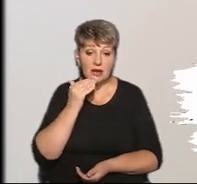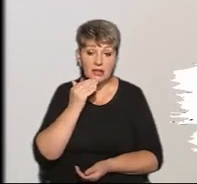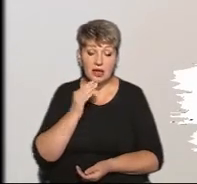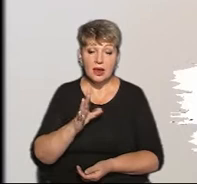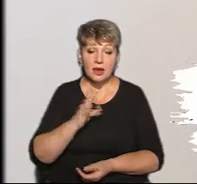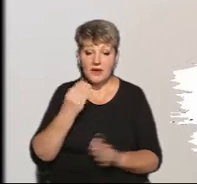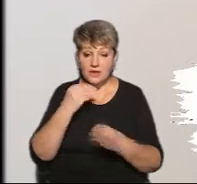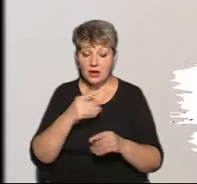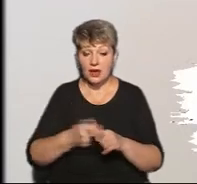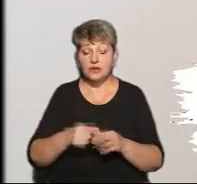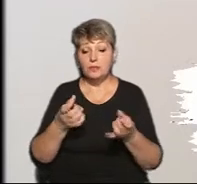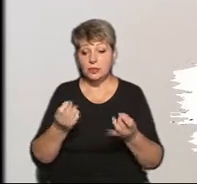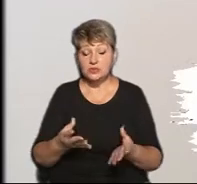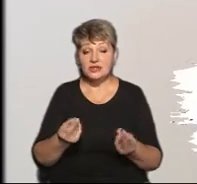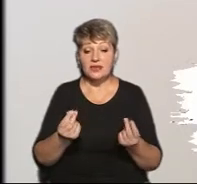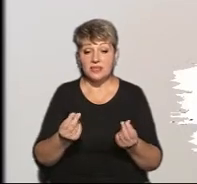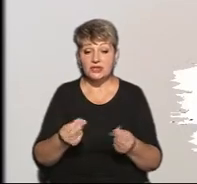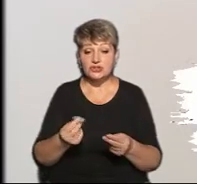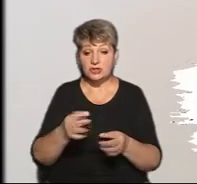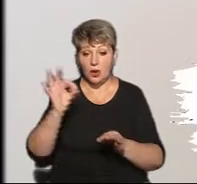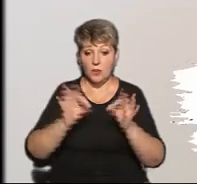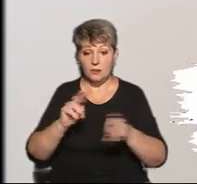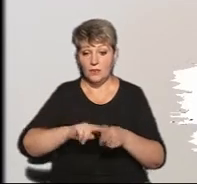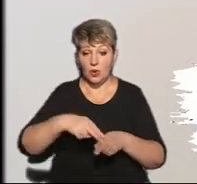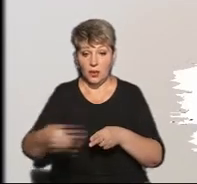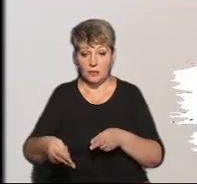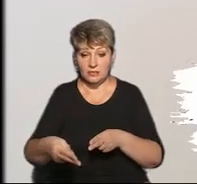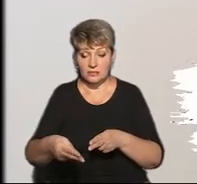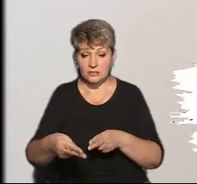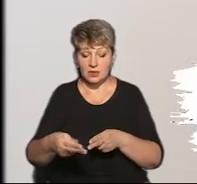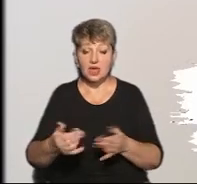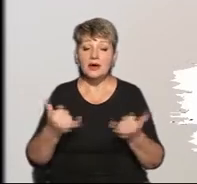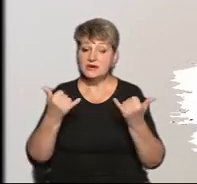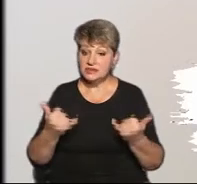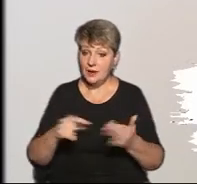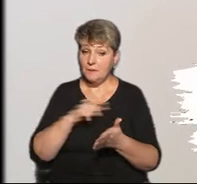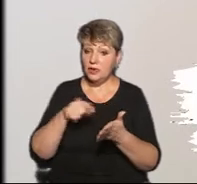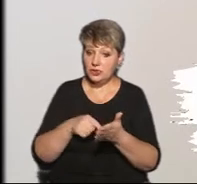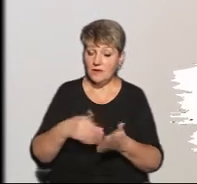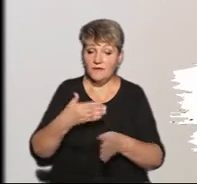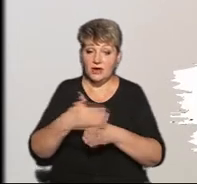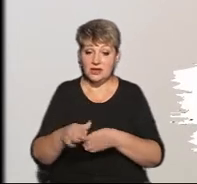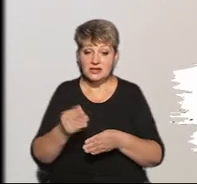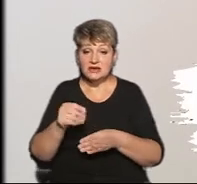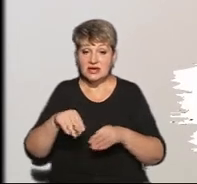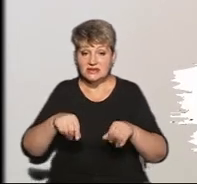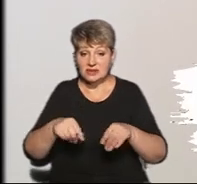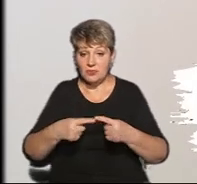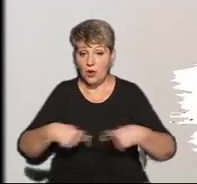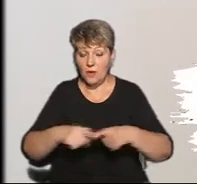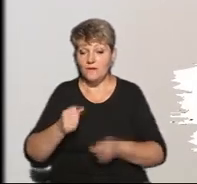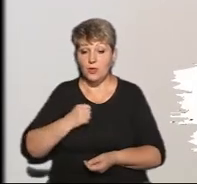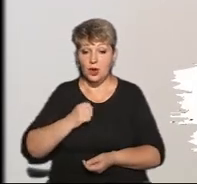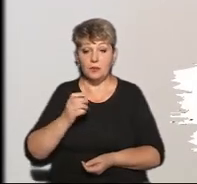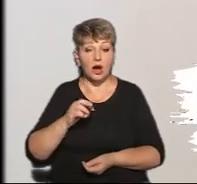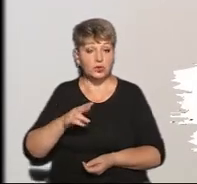буде ефективніше – це грошові компенсації. Більше того, я вам скажу, що зараз оце питання виділення ділянок воїнам АТО, воно